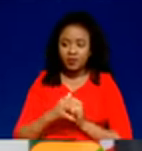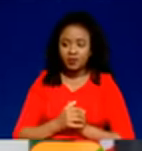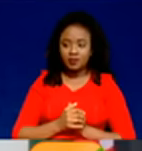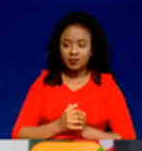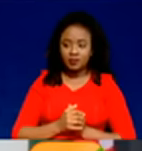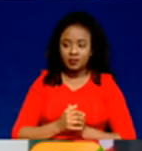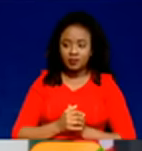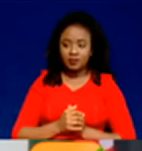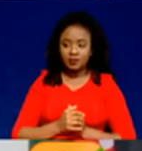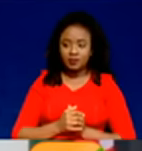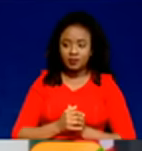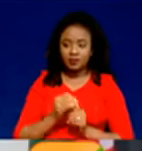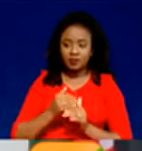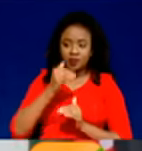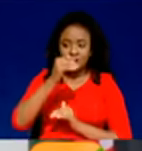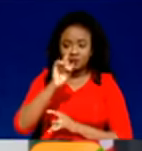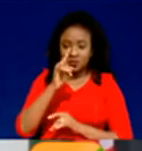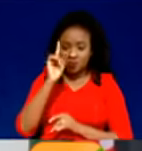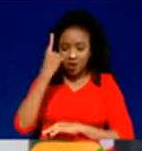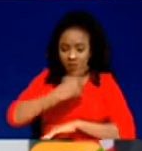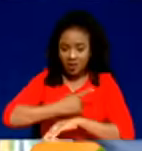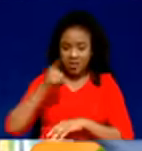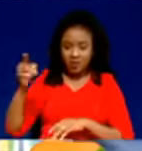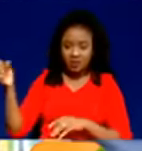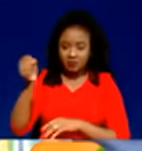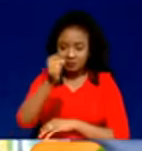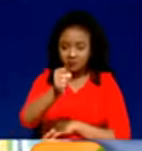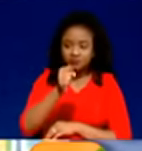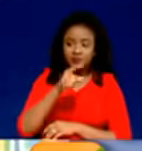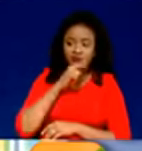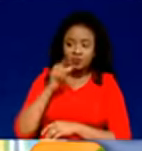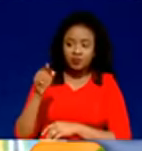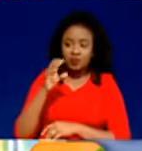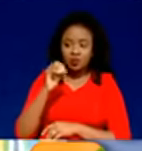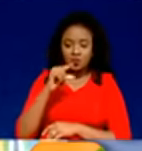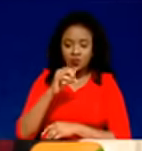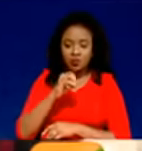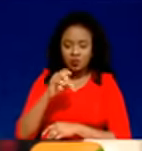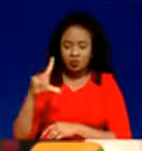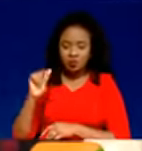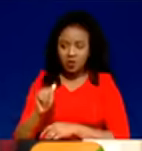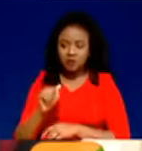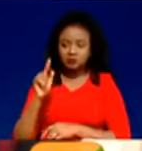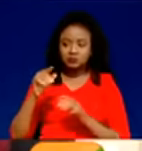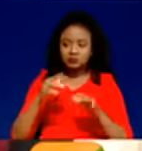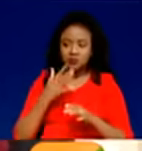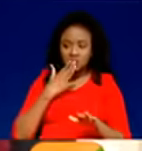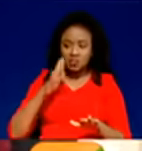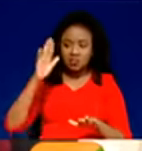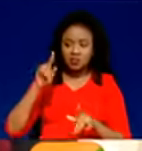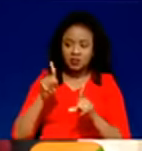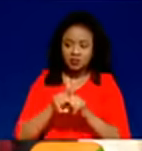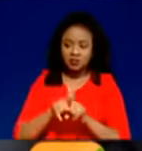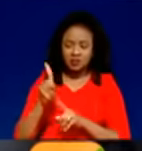people of Kenya. Siku moja baada ya kuteuliwa kwake, Ogola aliapishwa kama mkuu wa majeshi katika ikulu